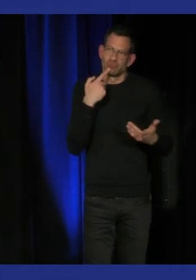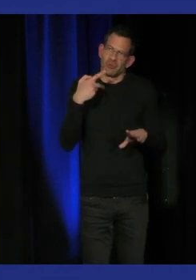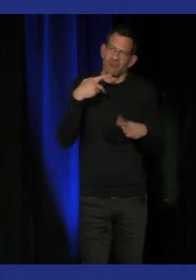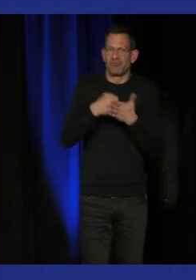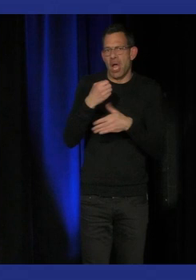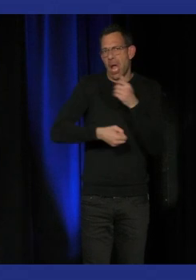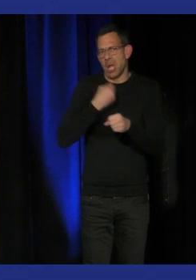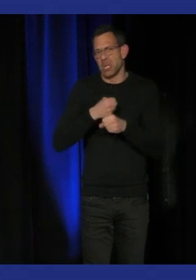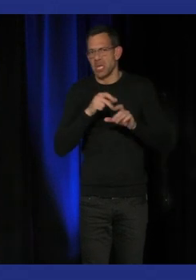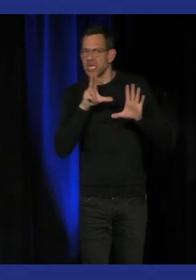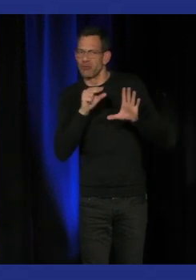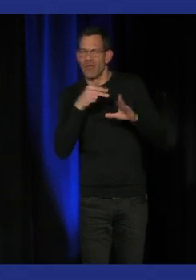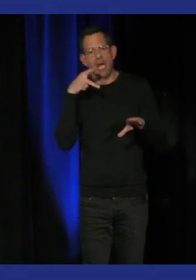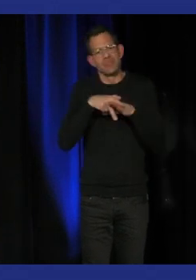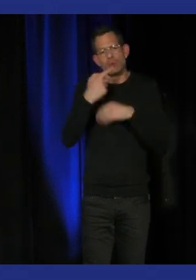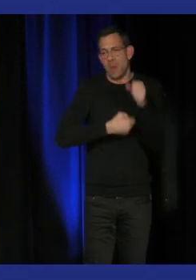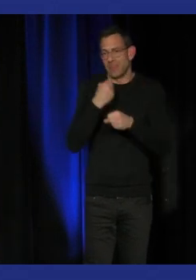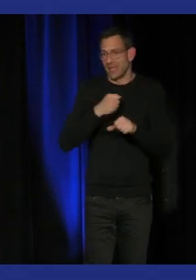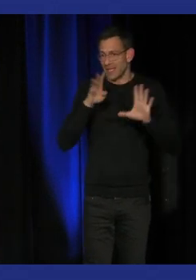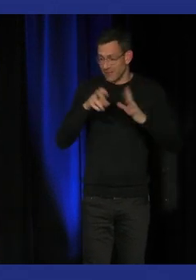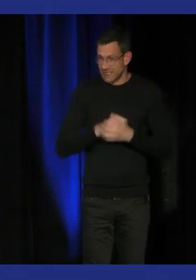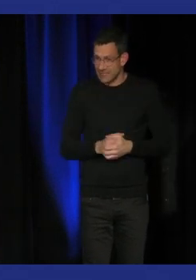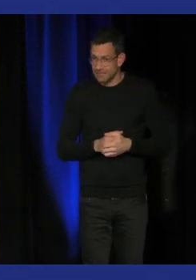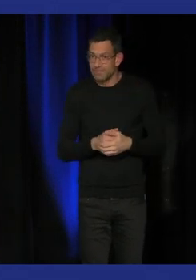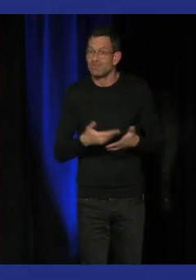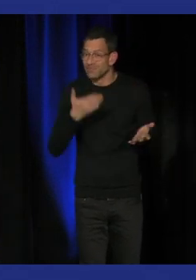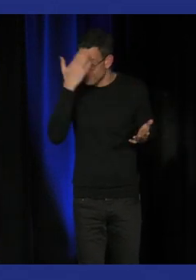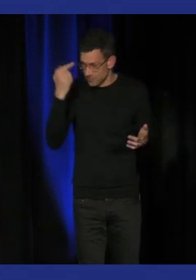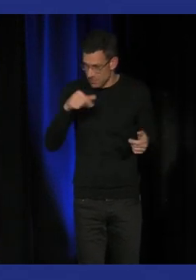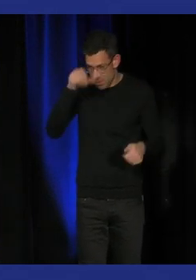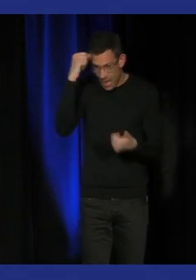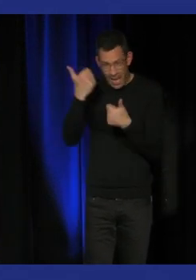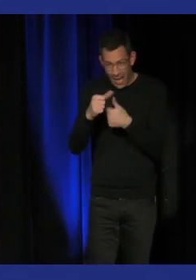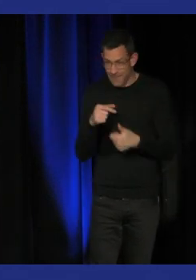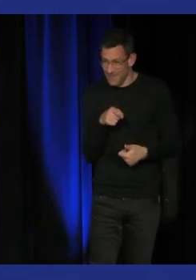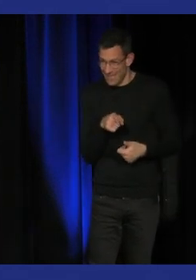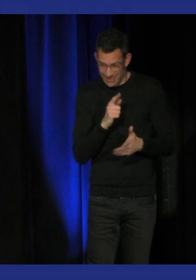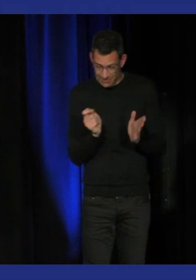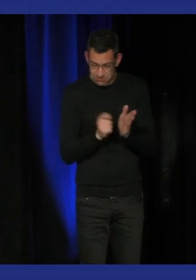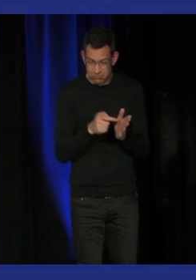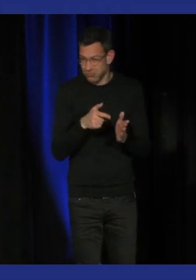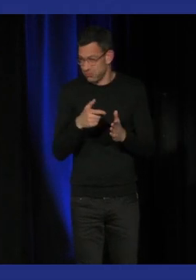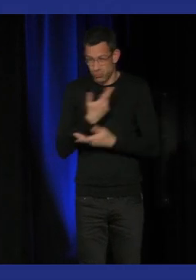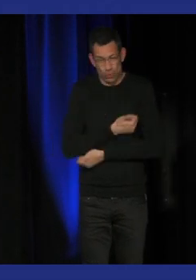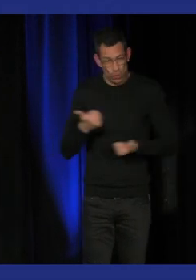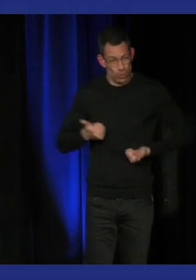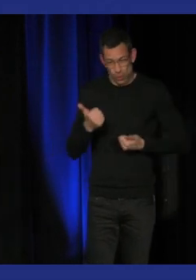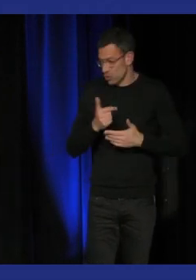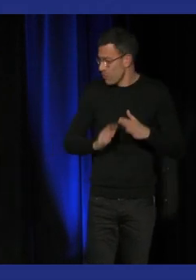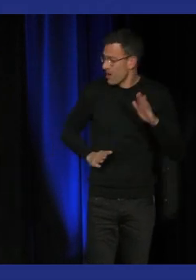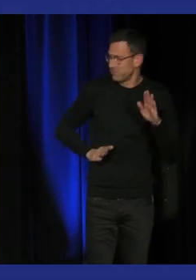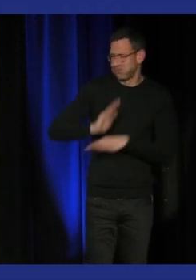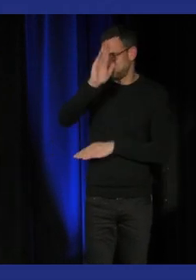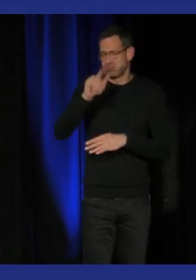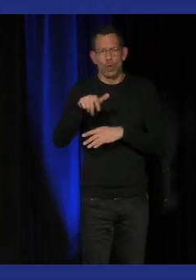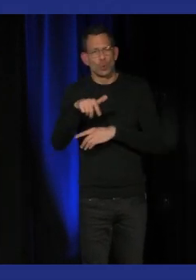années 90, je ne sais pas si vous vous rappelez, le taux de chômage le plus fort qui soit, 12, 13, 14, 15% de chômage